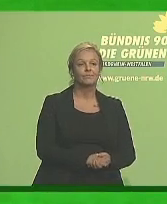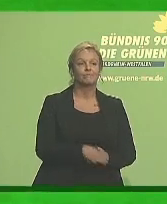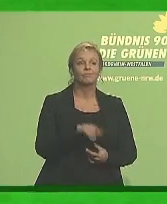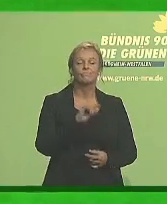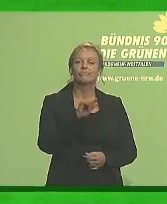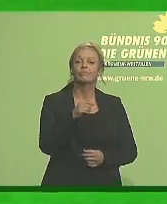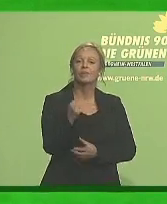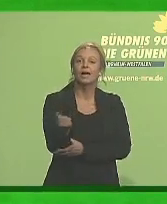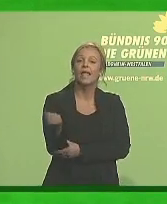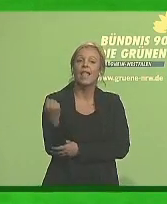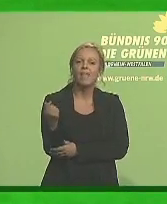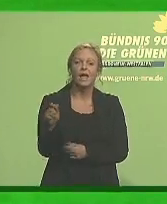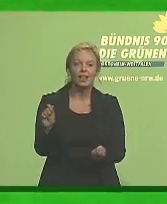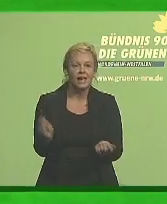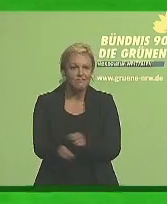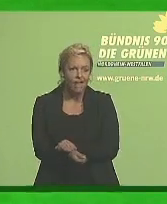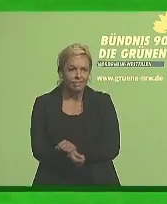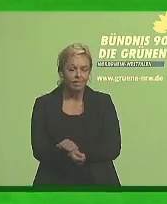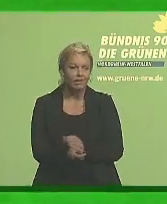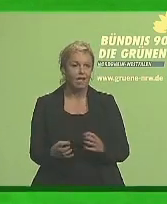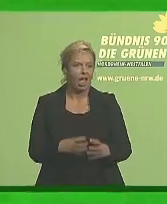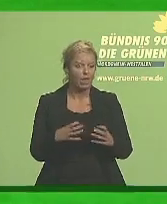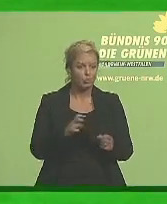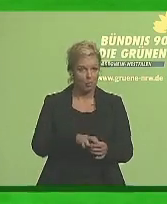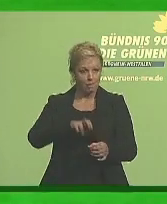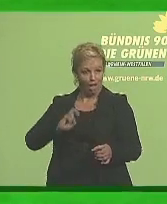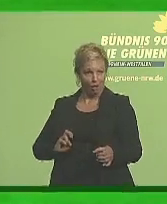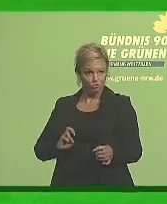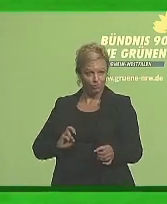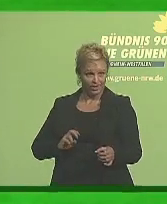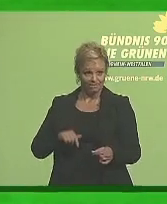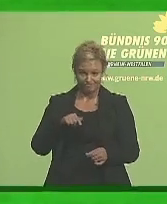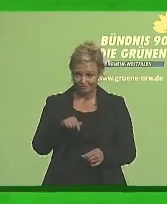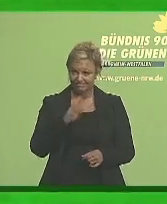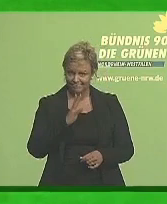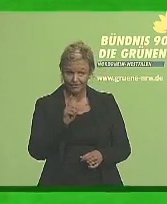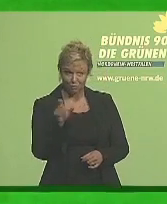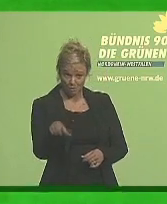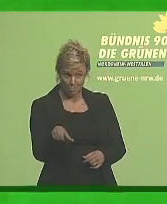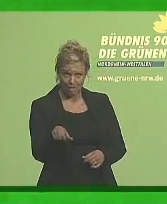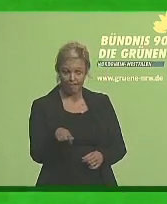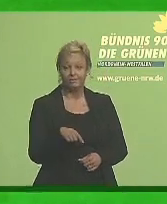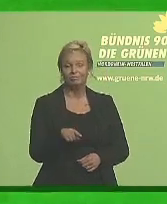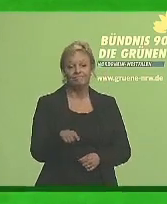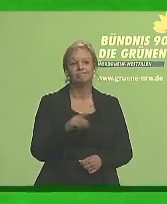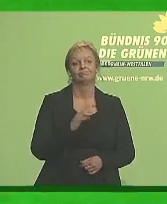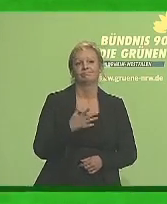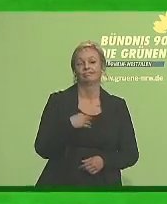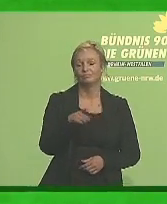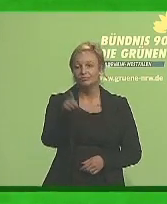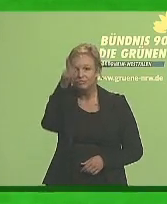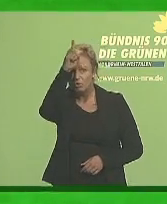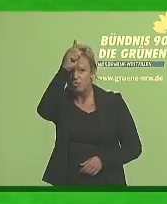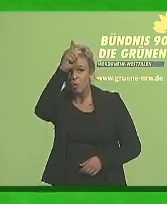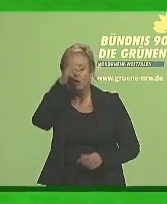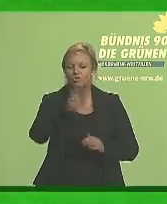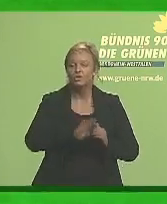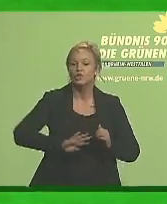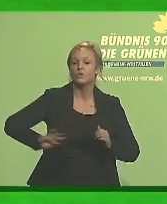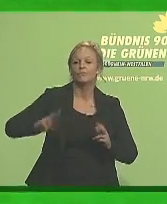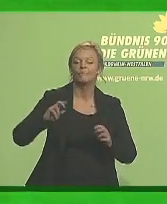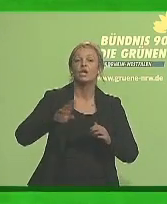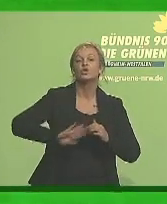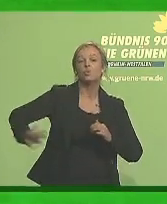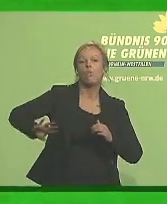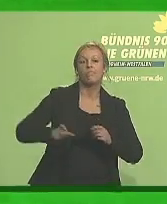Energiewende und Atomausstieg spricht, dann spricht er tatsächlich in der Regel vom deutschen Sonderweg. Ich meine,